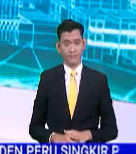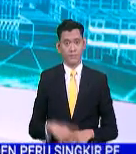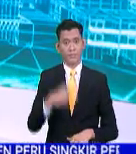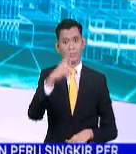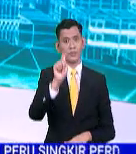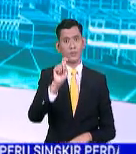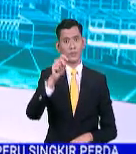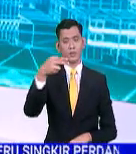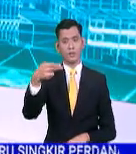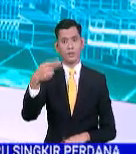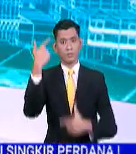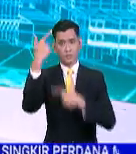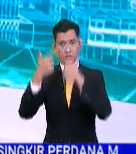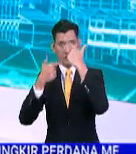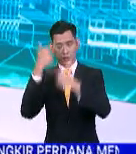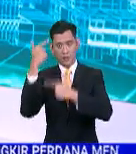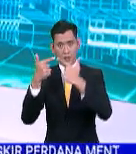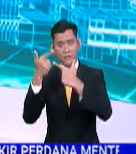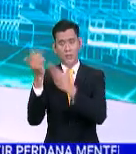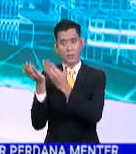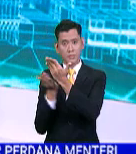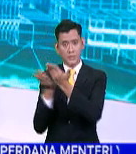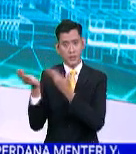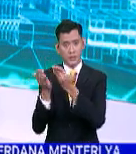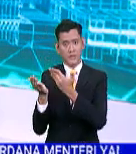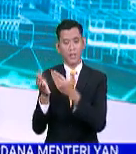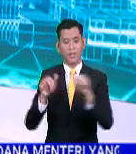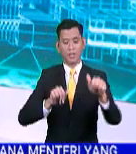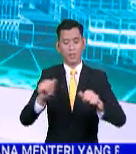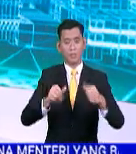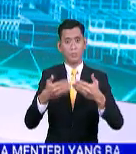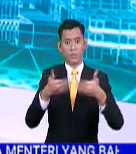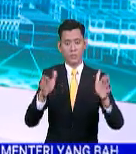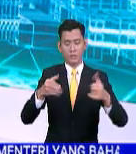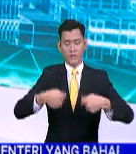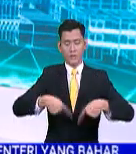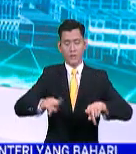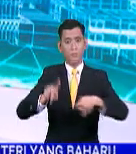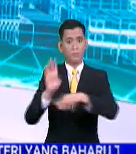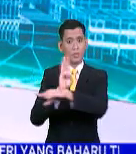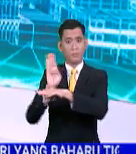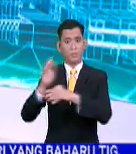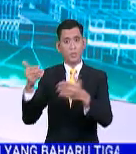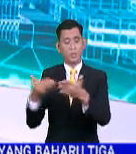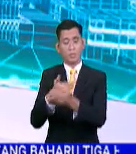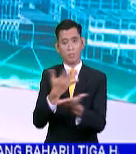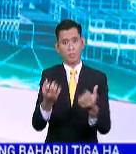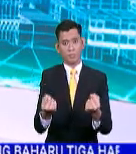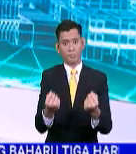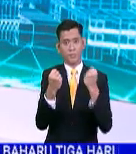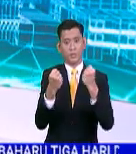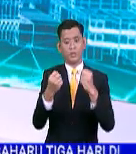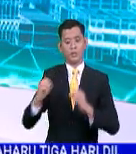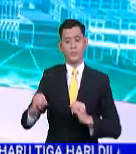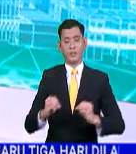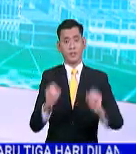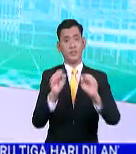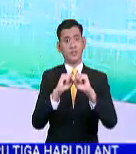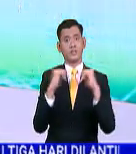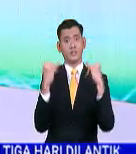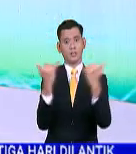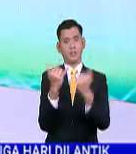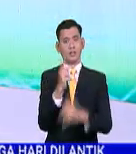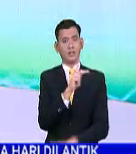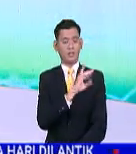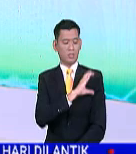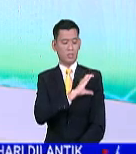Tabung Haji Travel and Services aktif meneroka peluang perniagaan baharu sebagai langkah memperkukuh operasi syarikat. Ketua